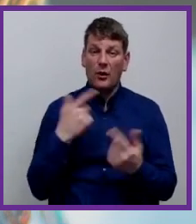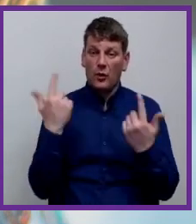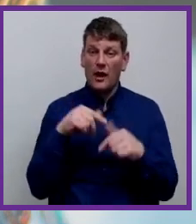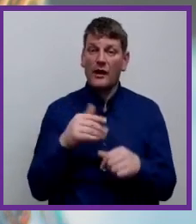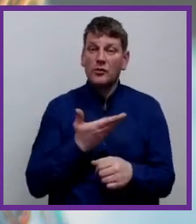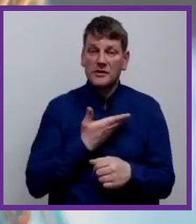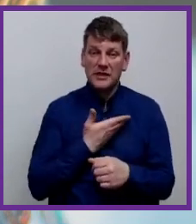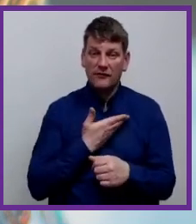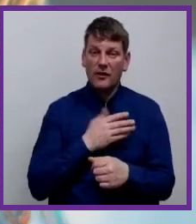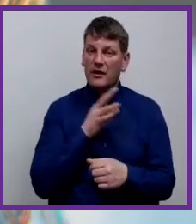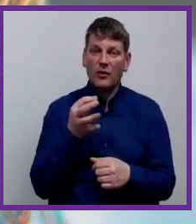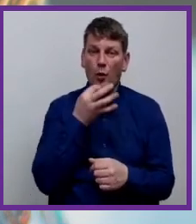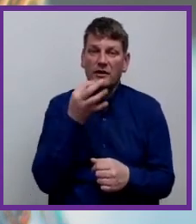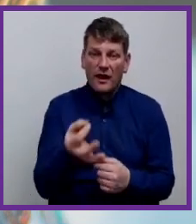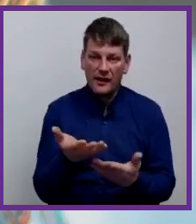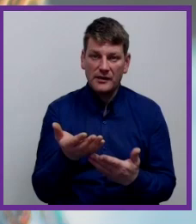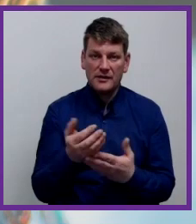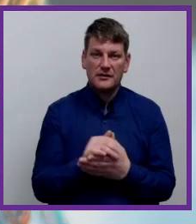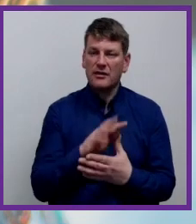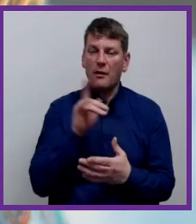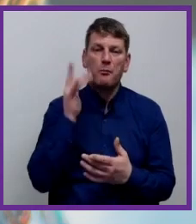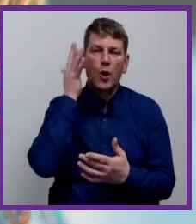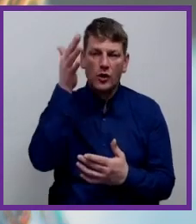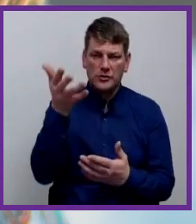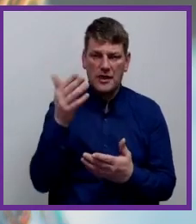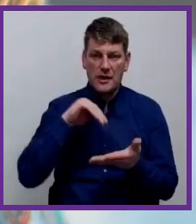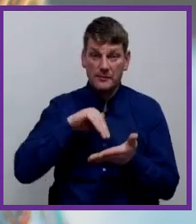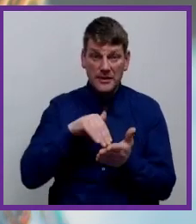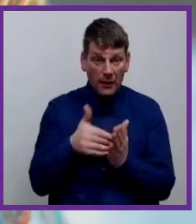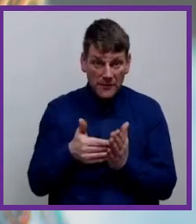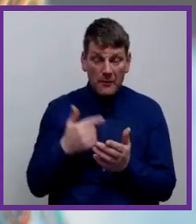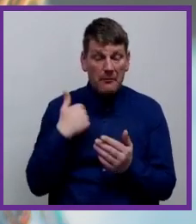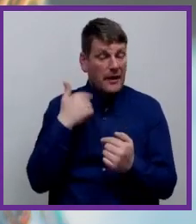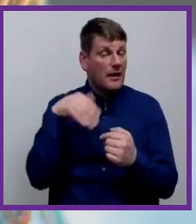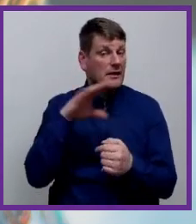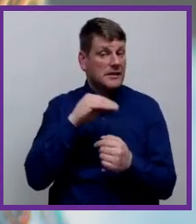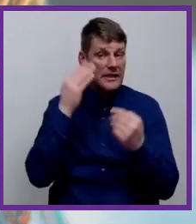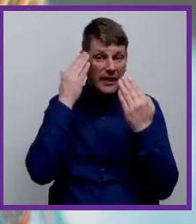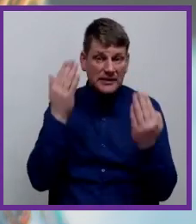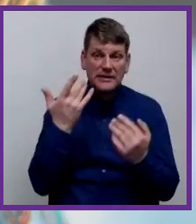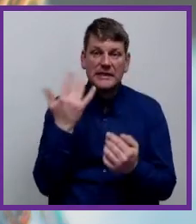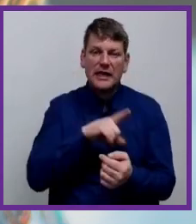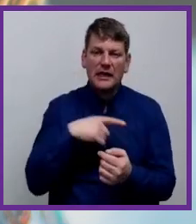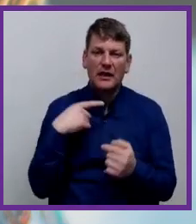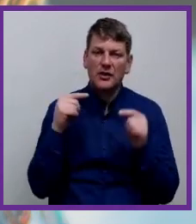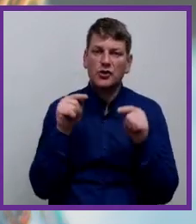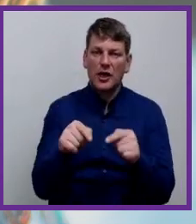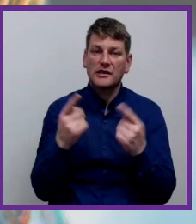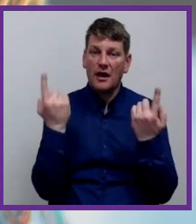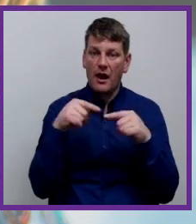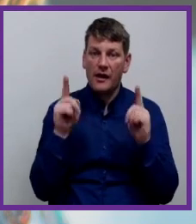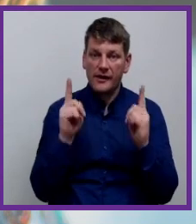dzīvojam nenoteiktības, neprognozējumības apstākļos, un mēs būtībā nezinām, cik ilgi šāds te